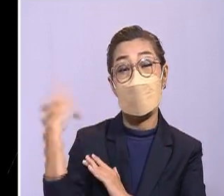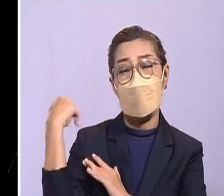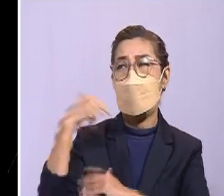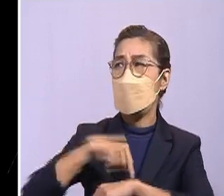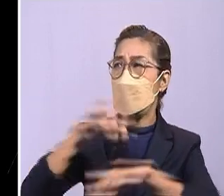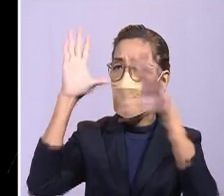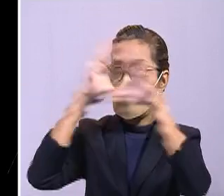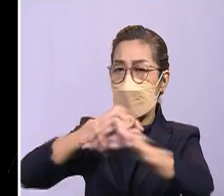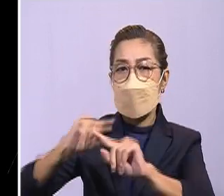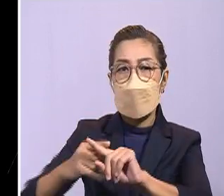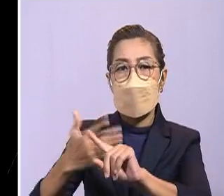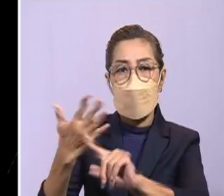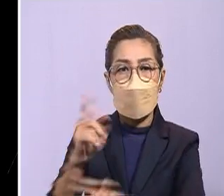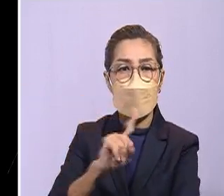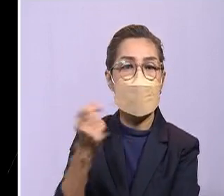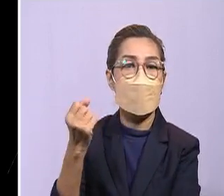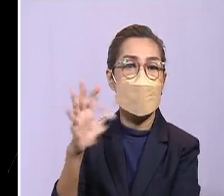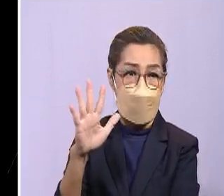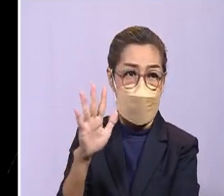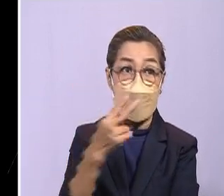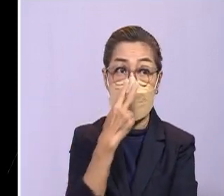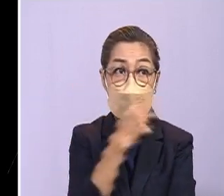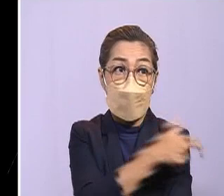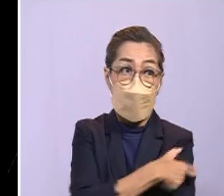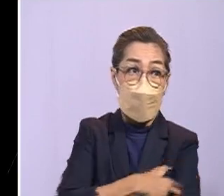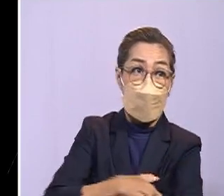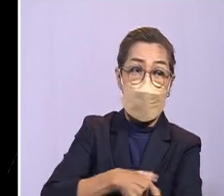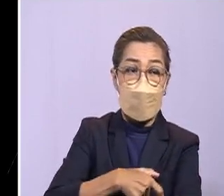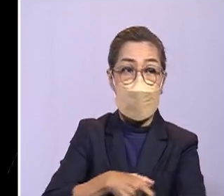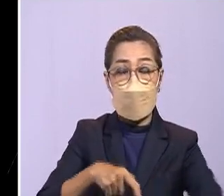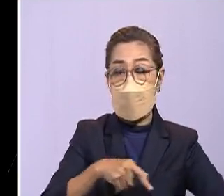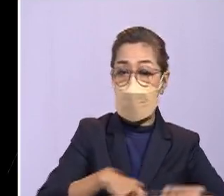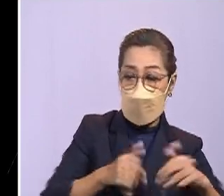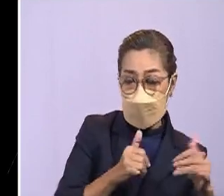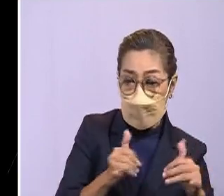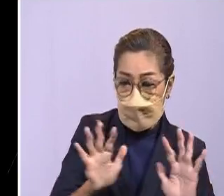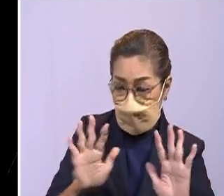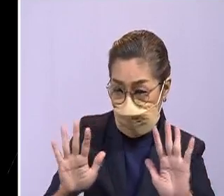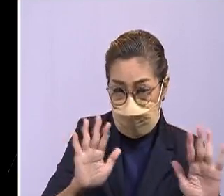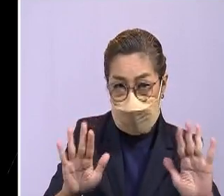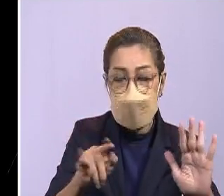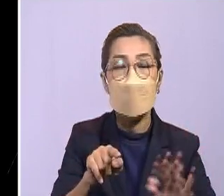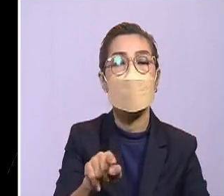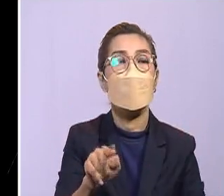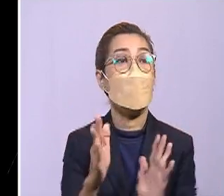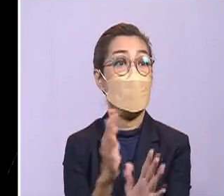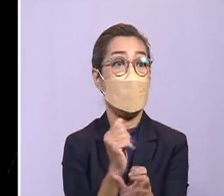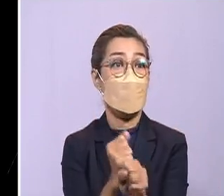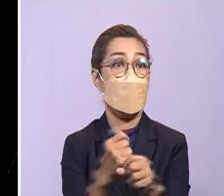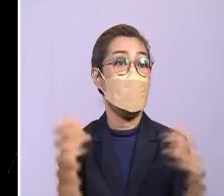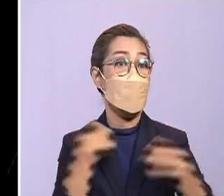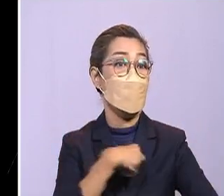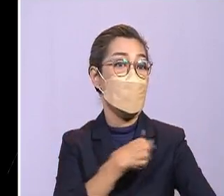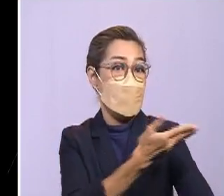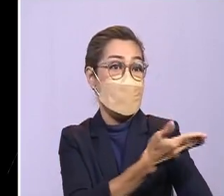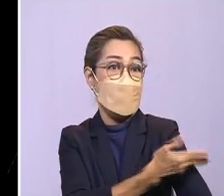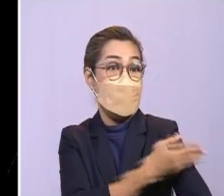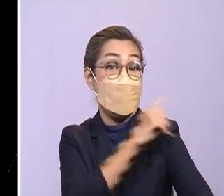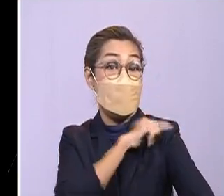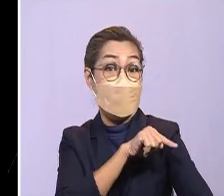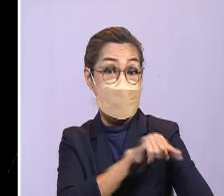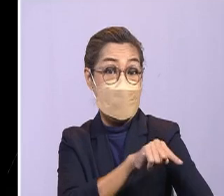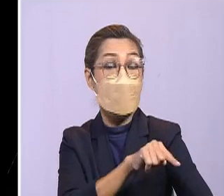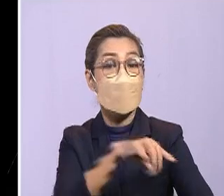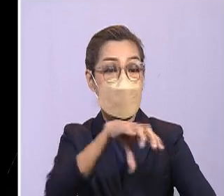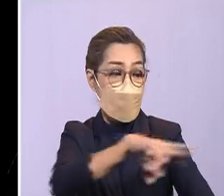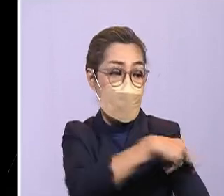ะเรียกว่าโกลาหลเจ้าหน้าที่หลายฝ่ายต้องเข้ามาระงับเหตุการณ์นะฮะคุณวิทย์ที่เป็นเจ้าหน้าที่ห้องฉุกเฉินที่เขาถูกถมน้ำลายใส่หน้